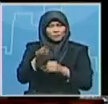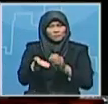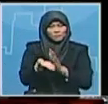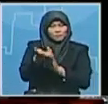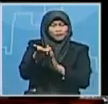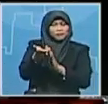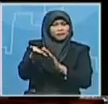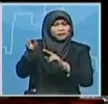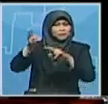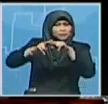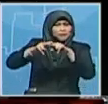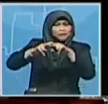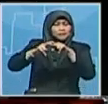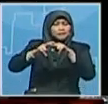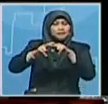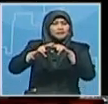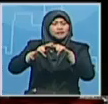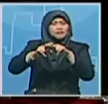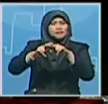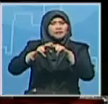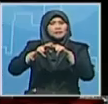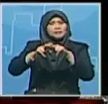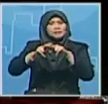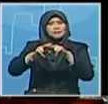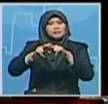maka hanya dinaikkan sebanyak